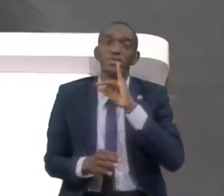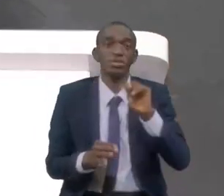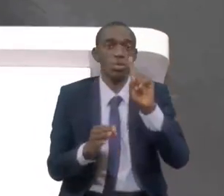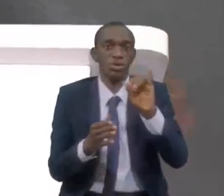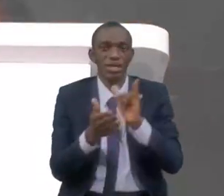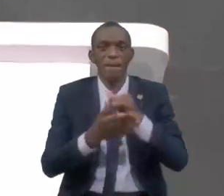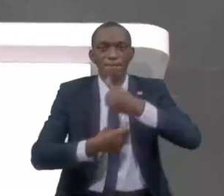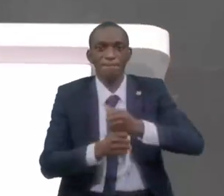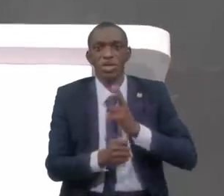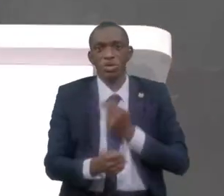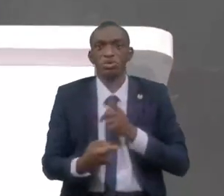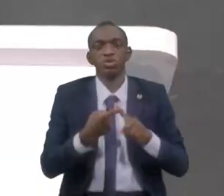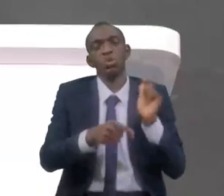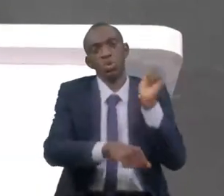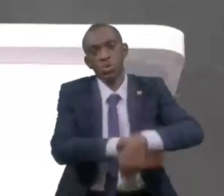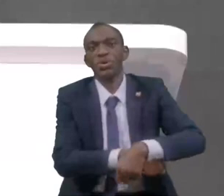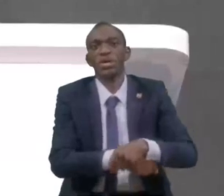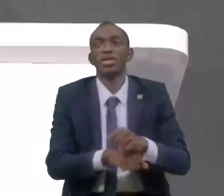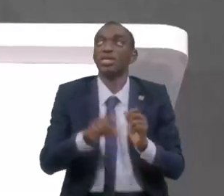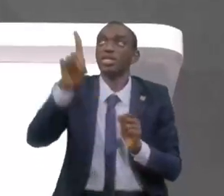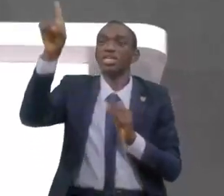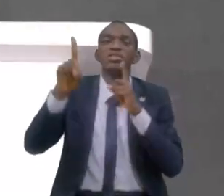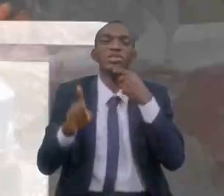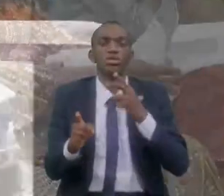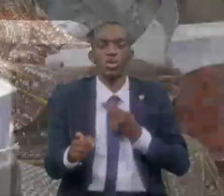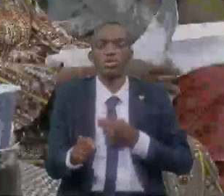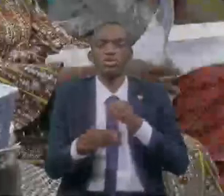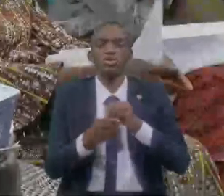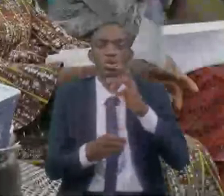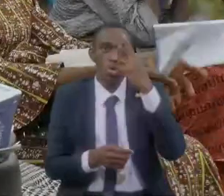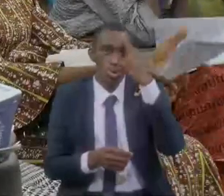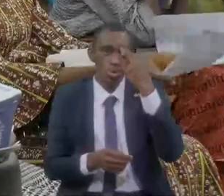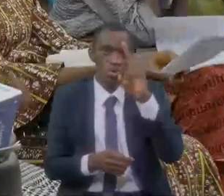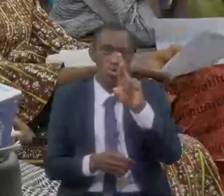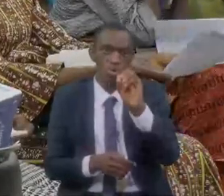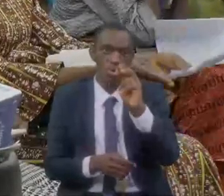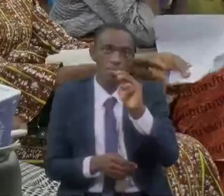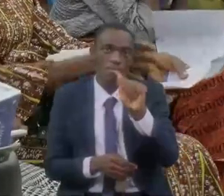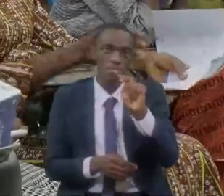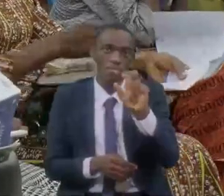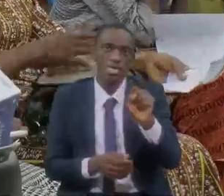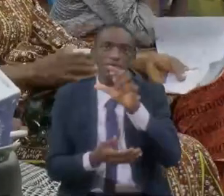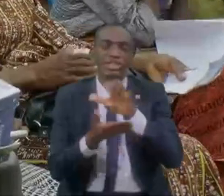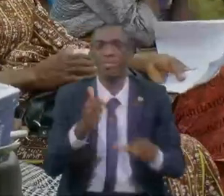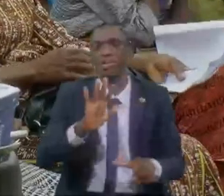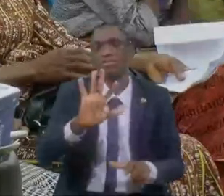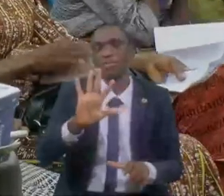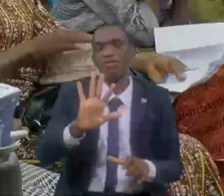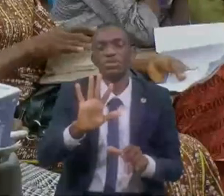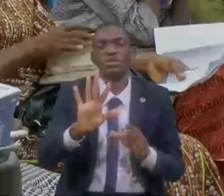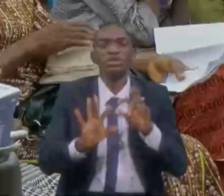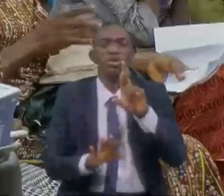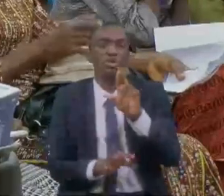nous fait triompher. Il nous dit en Romains chapitre 5. Lisons le verset